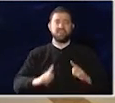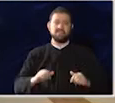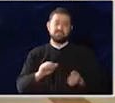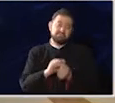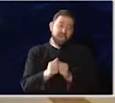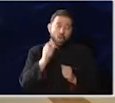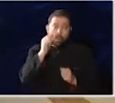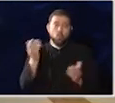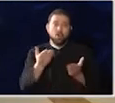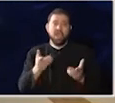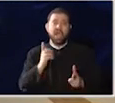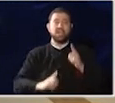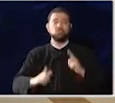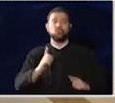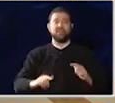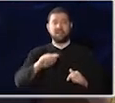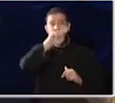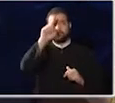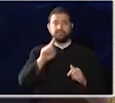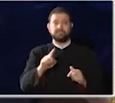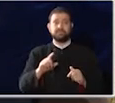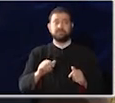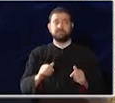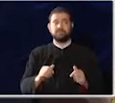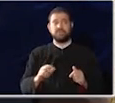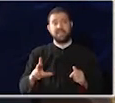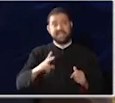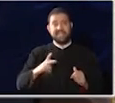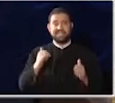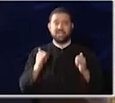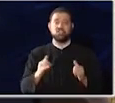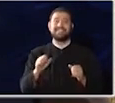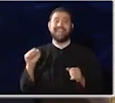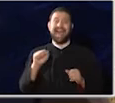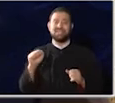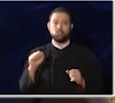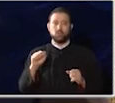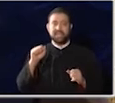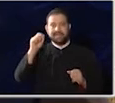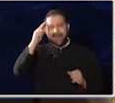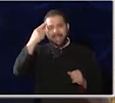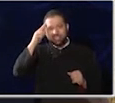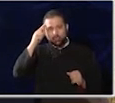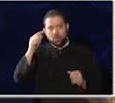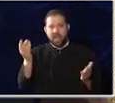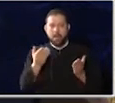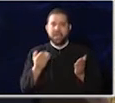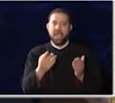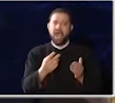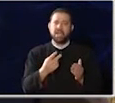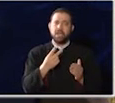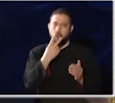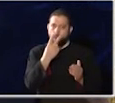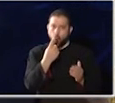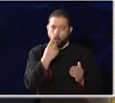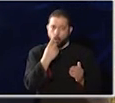suferința sau cel suferind? Este această atitudine tradițională pe care o vedem